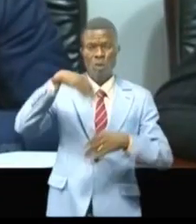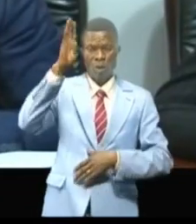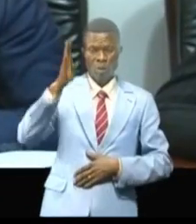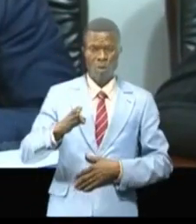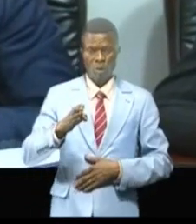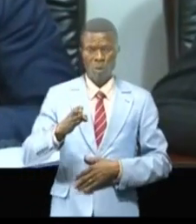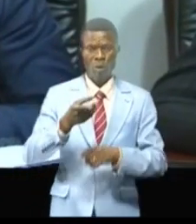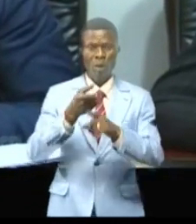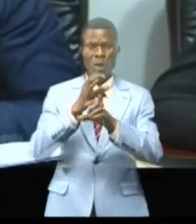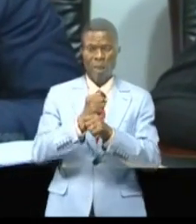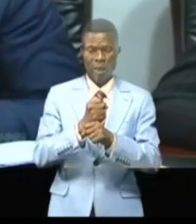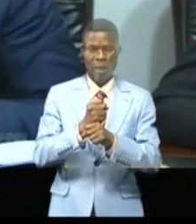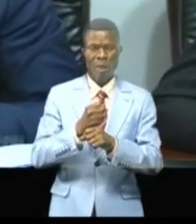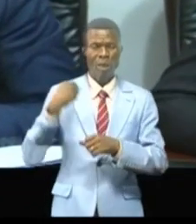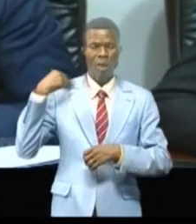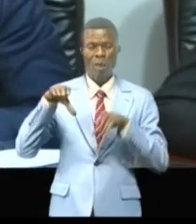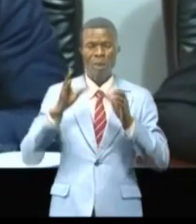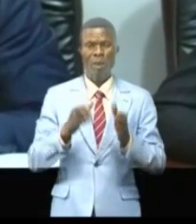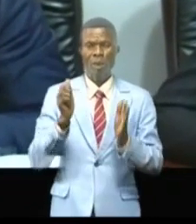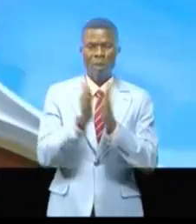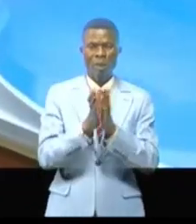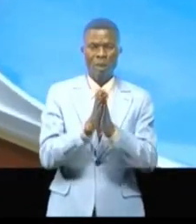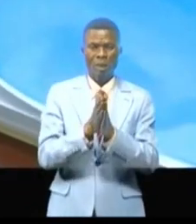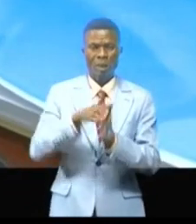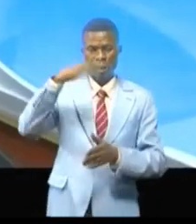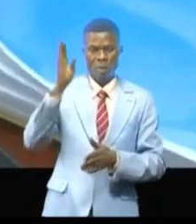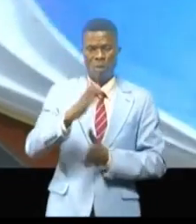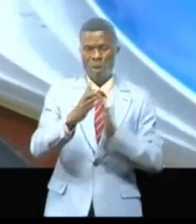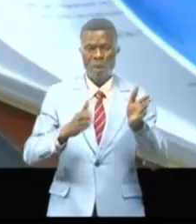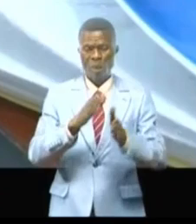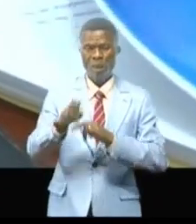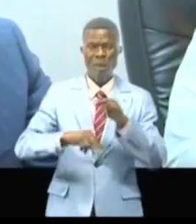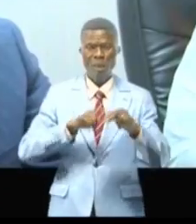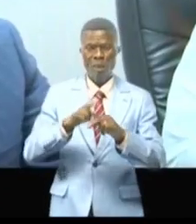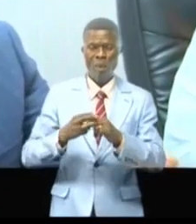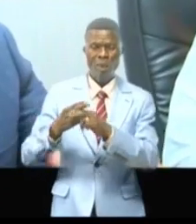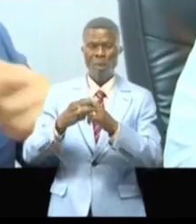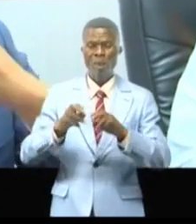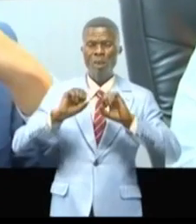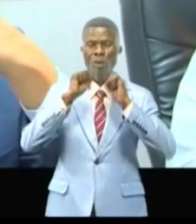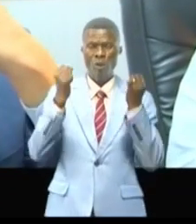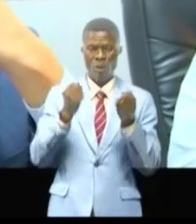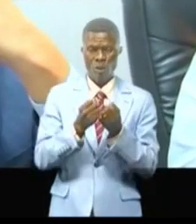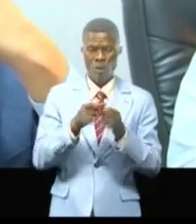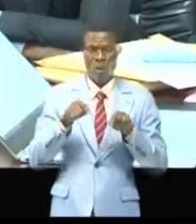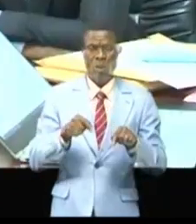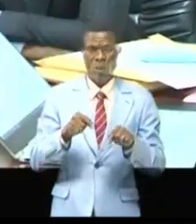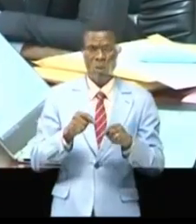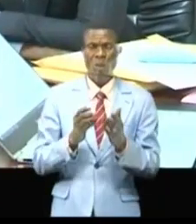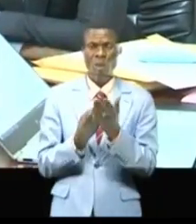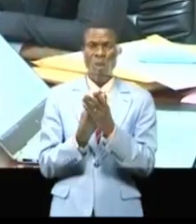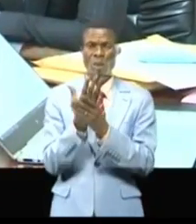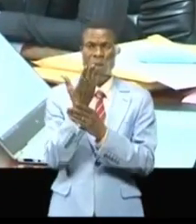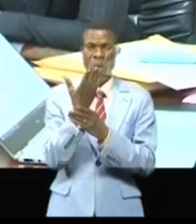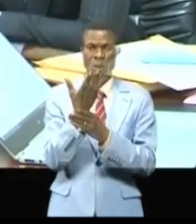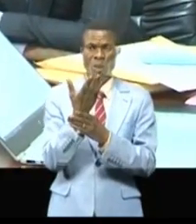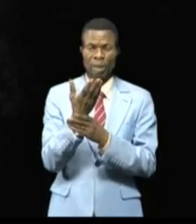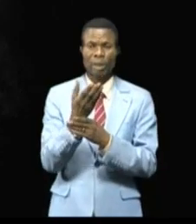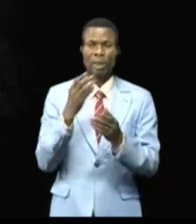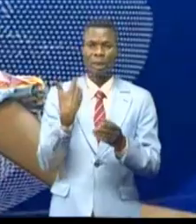par l'État congolais et le 10% par la Caisse nationale de sécurité sociale. Elle s'active aujourd'hui dans la production de 3T.